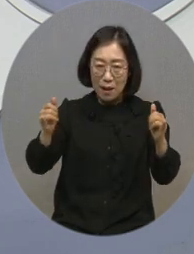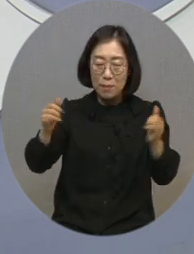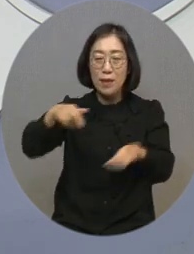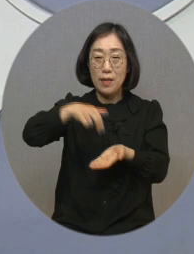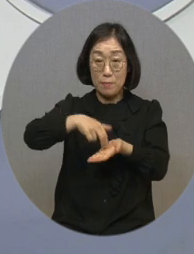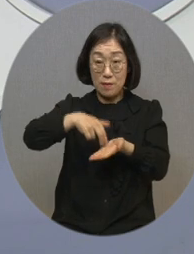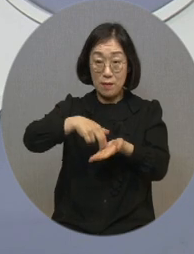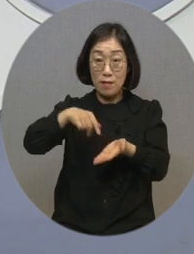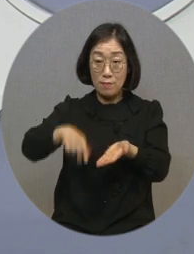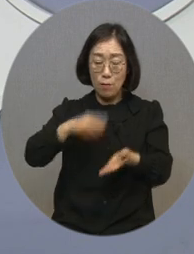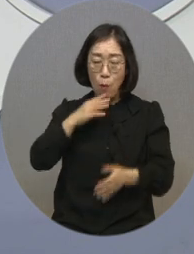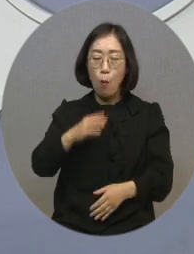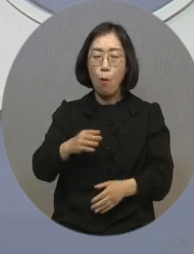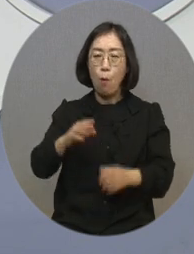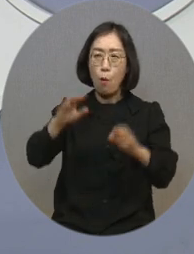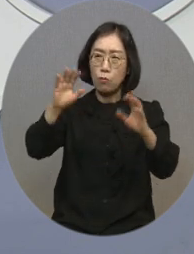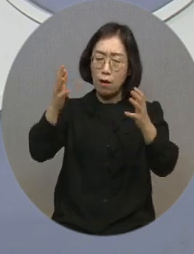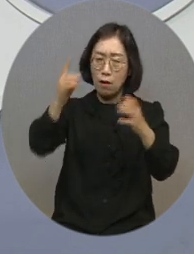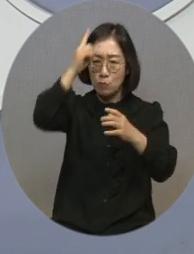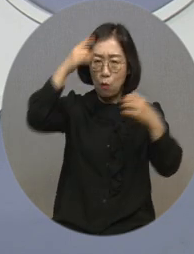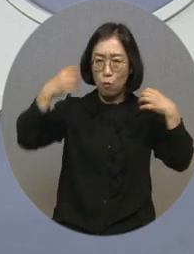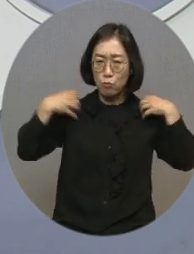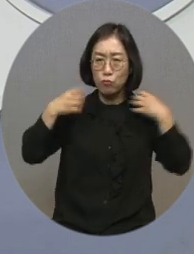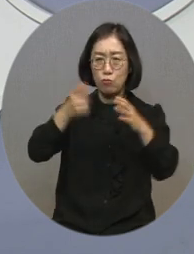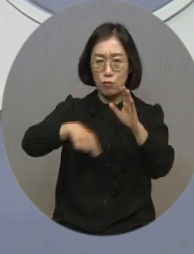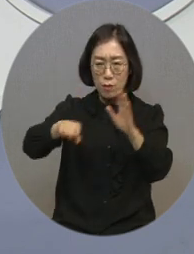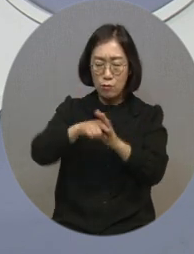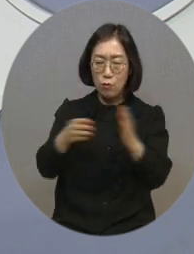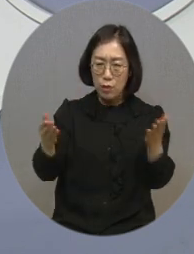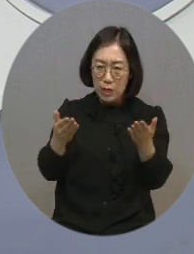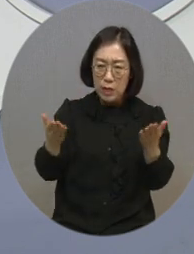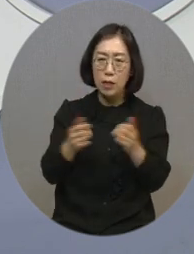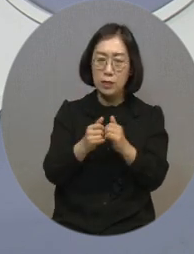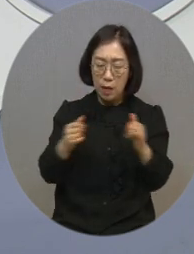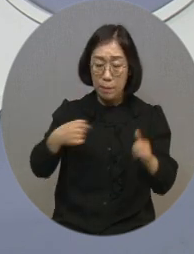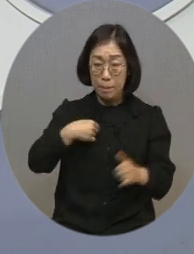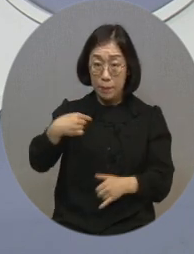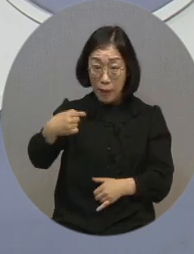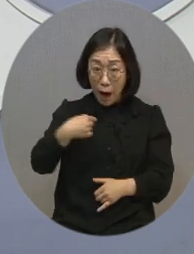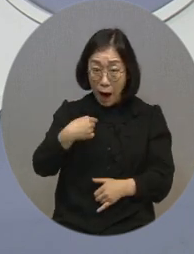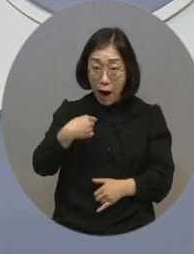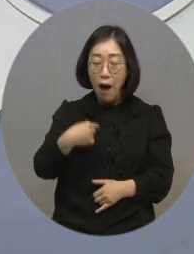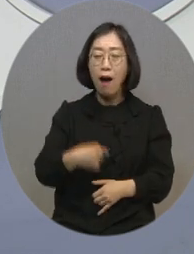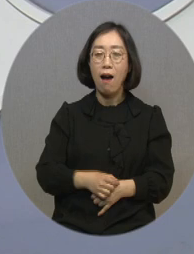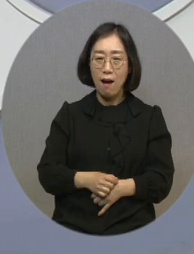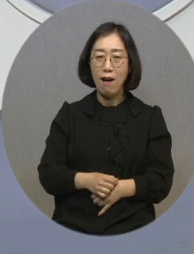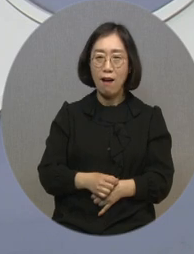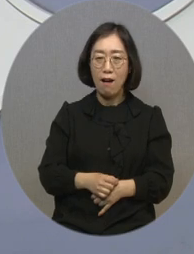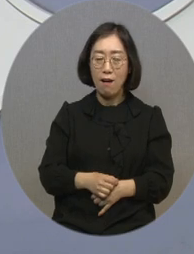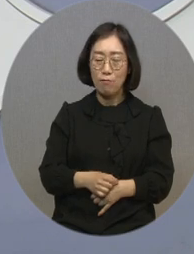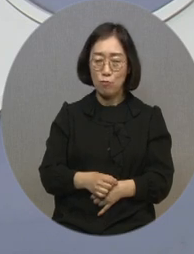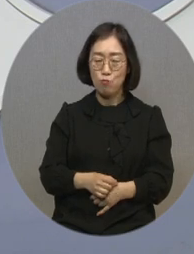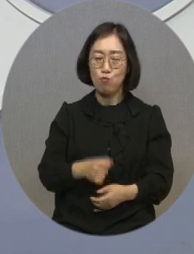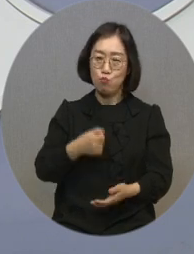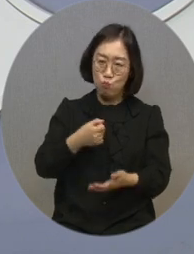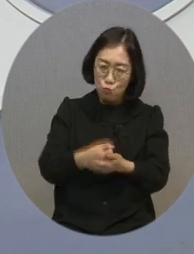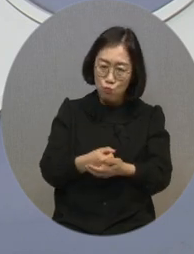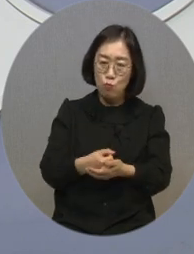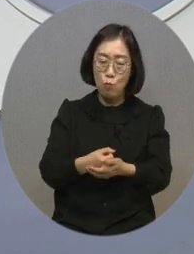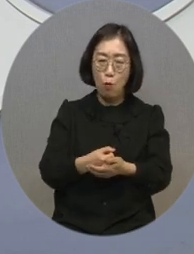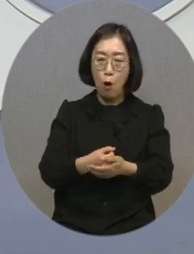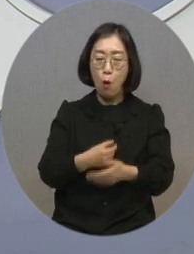사람의 일원이 됐구나. 그리고 이제 그러한 것들을 펼칠 수 있는 어느 정도의